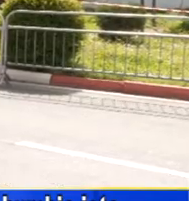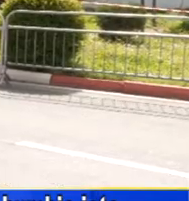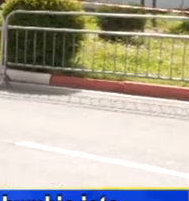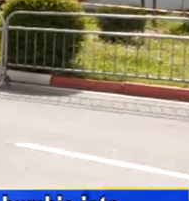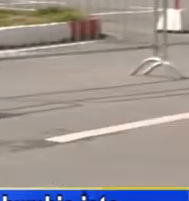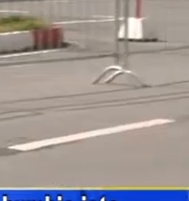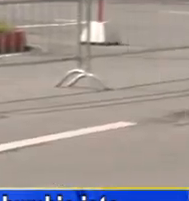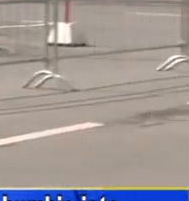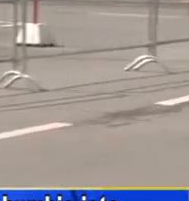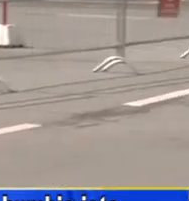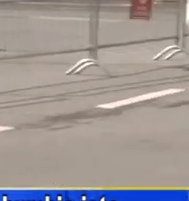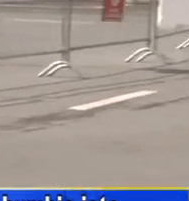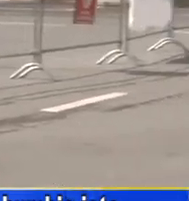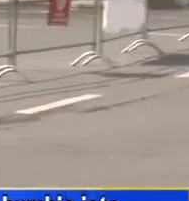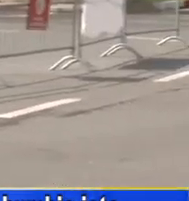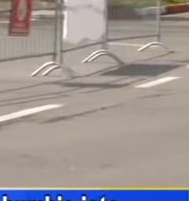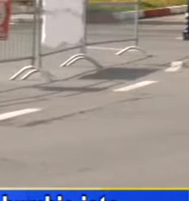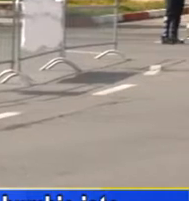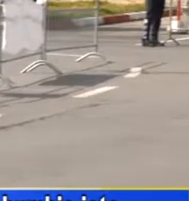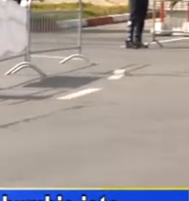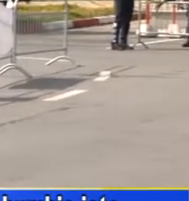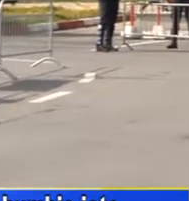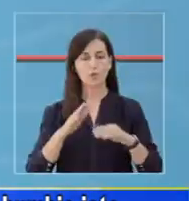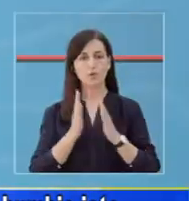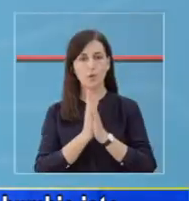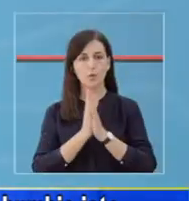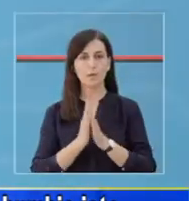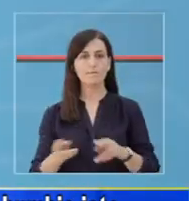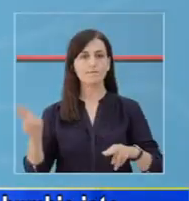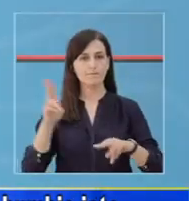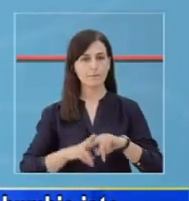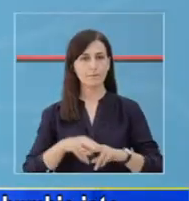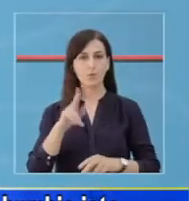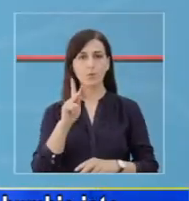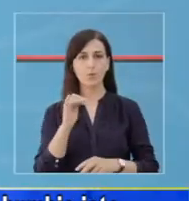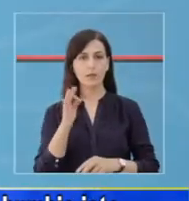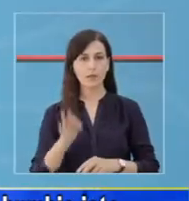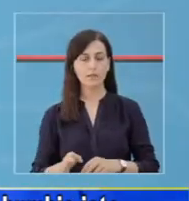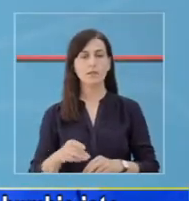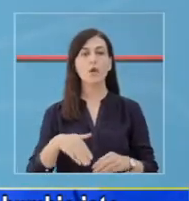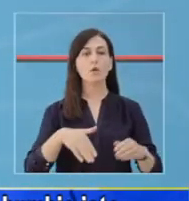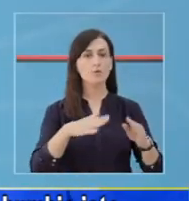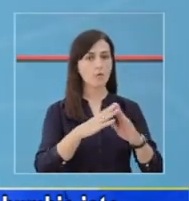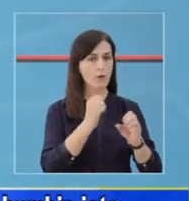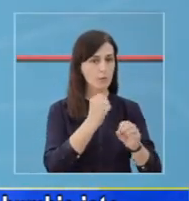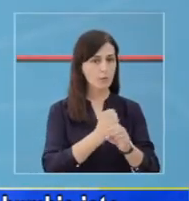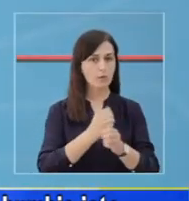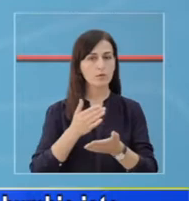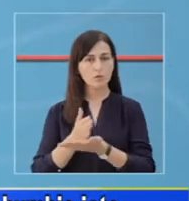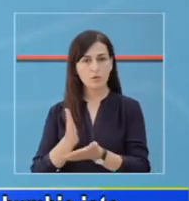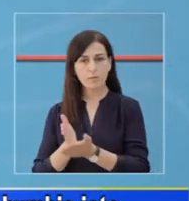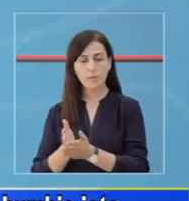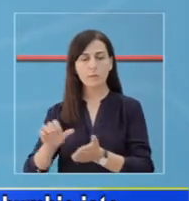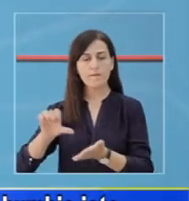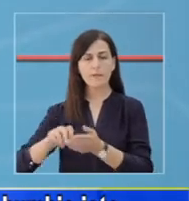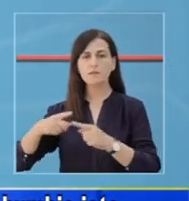Shëndetësisë, vuante nga një formë e rëndë e leukozës. Ndërkohë, brenda 24 orëve të fundit janë regjistruar 53